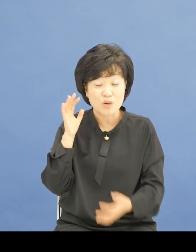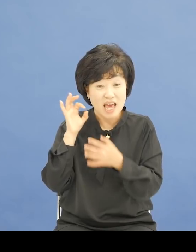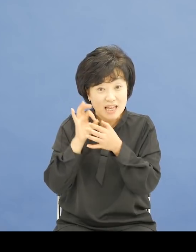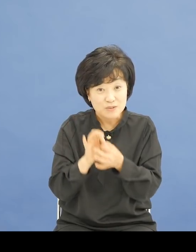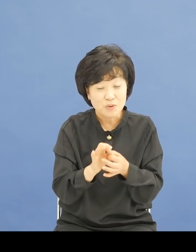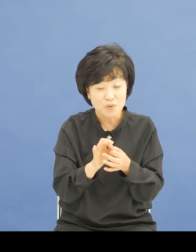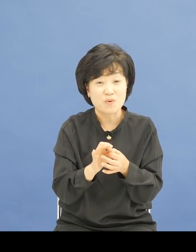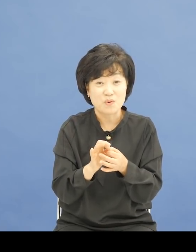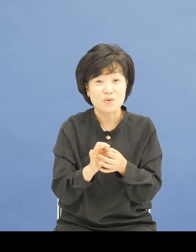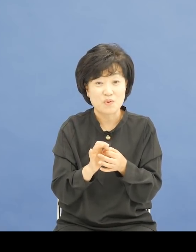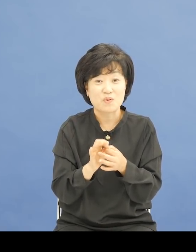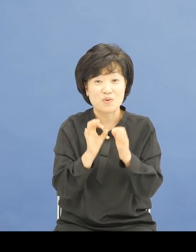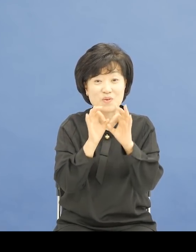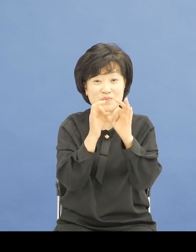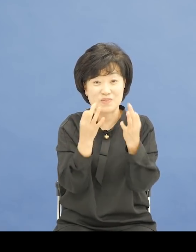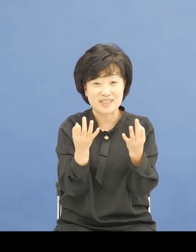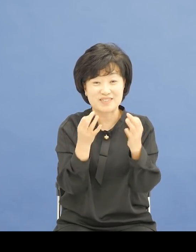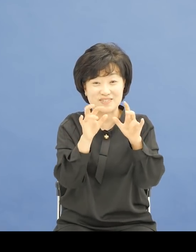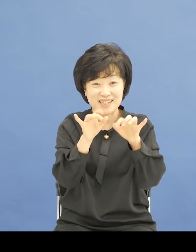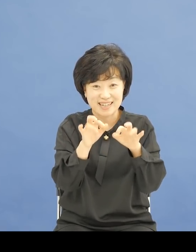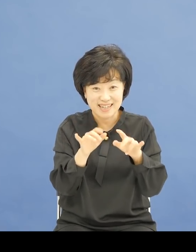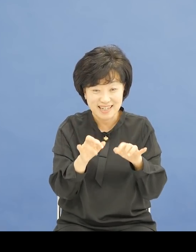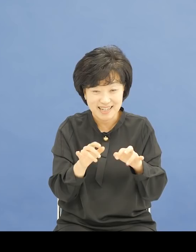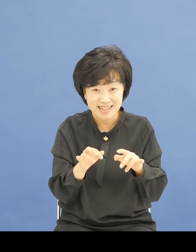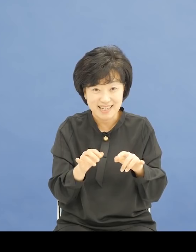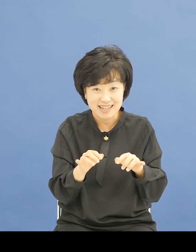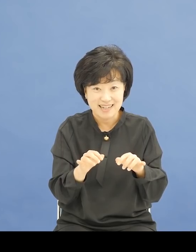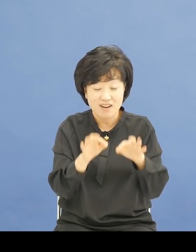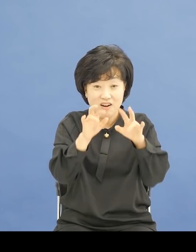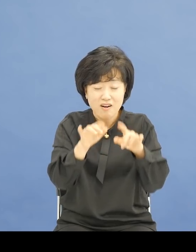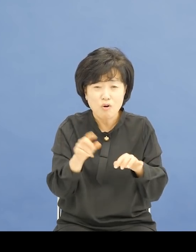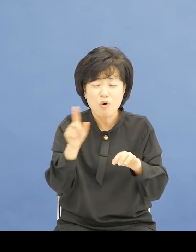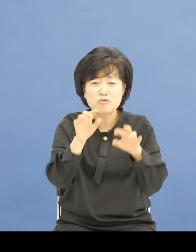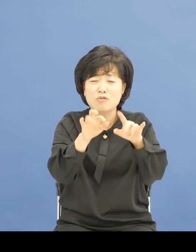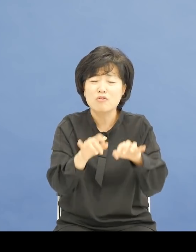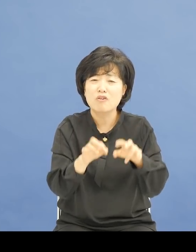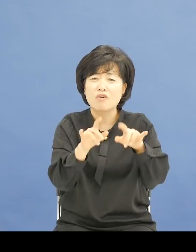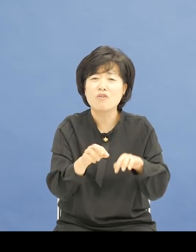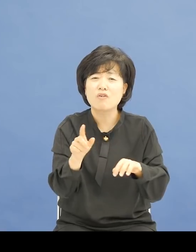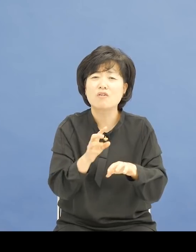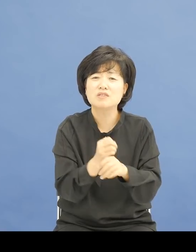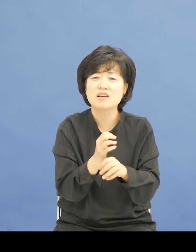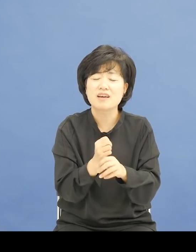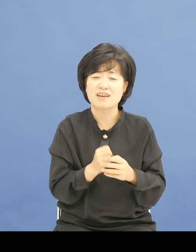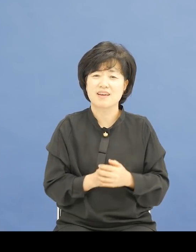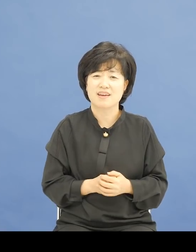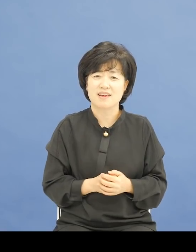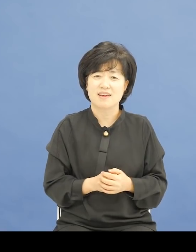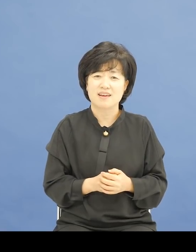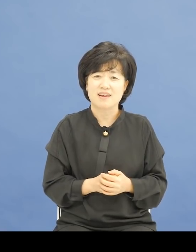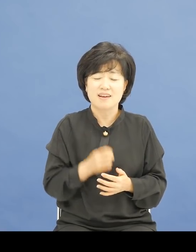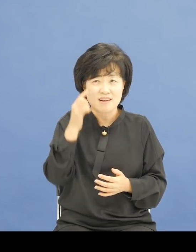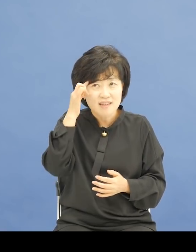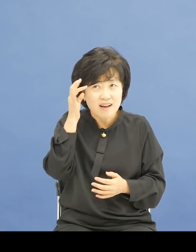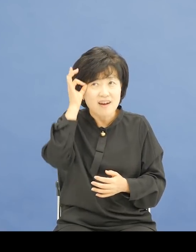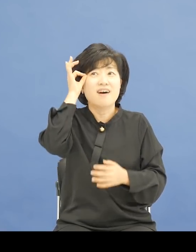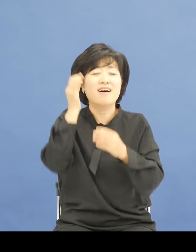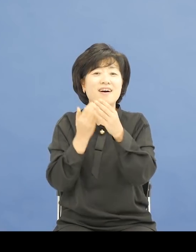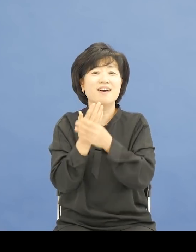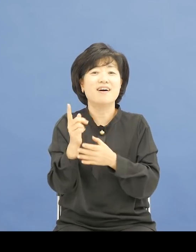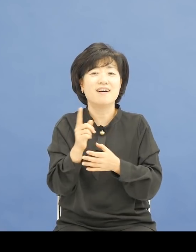요즘도 계속 SNS에 글 올리고 계시죠? 예, 맞습니다. 지금도 올리고 왔습니다. 지금도 올리고 왔어요? 그럼 어떻게 생각이 나요? 어디서 영감을 얻으세요? 주로